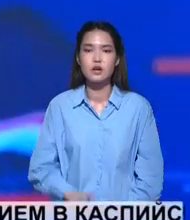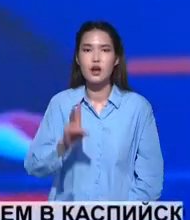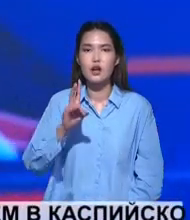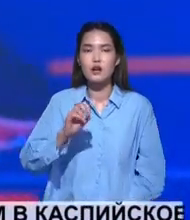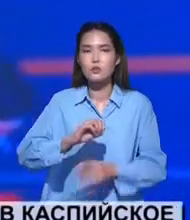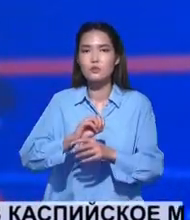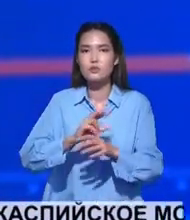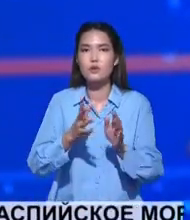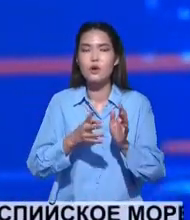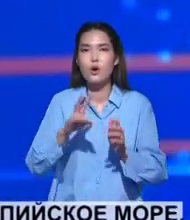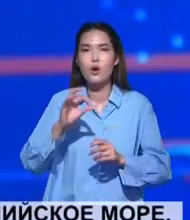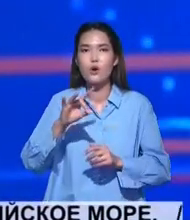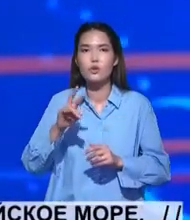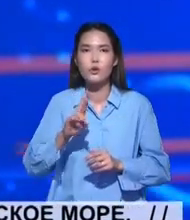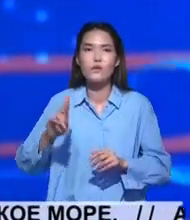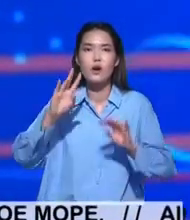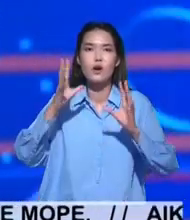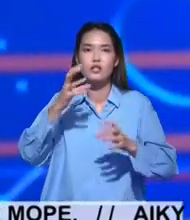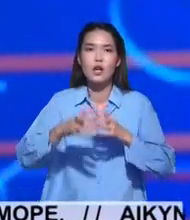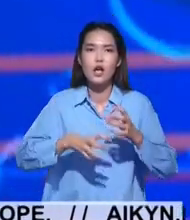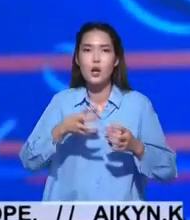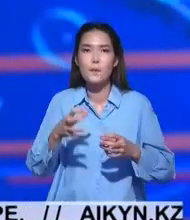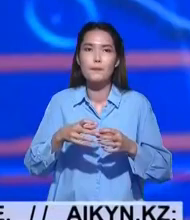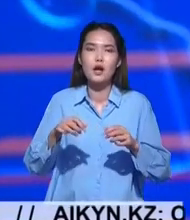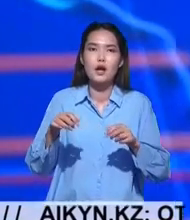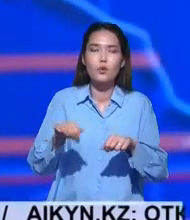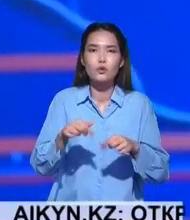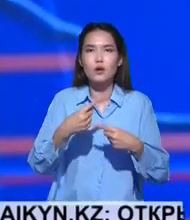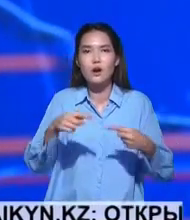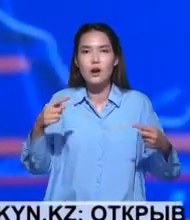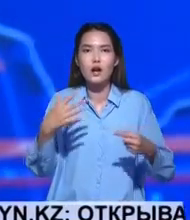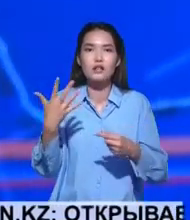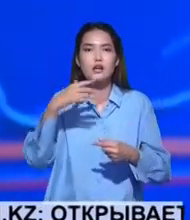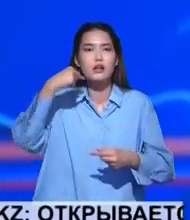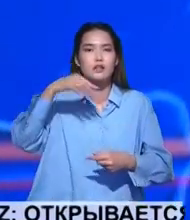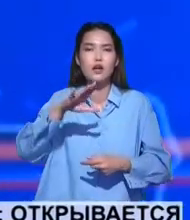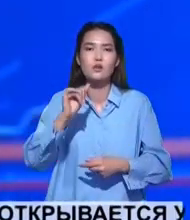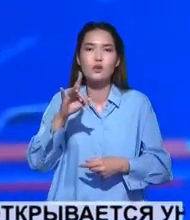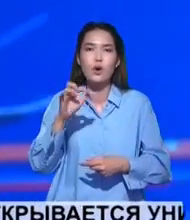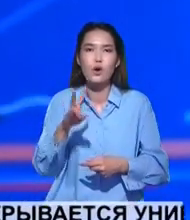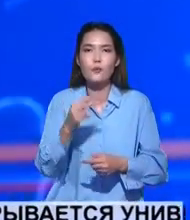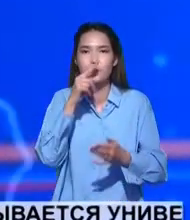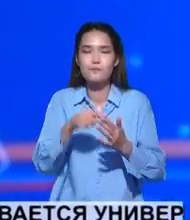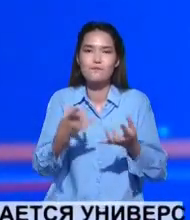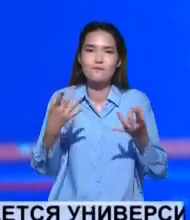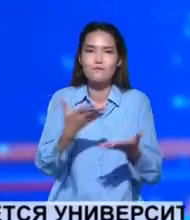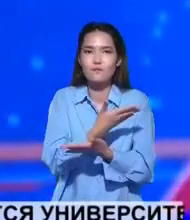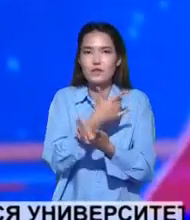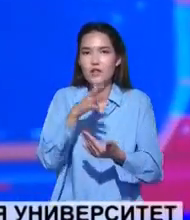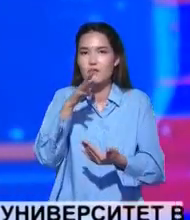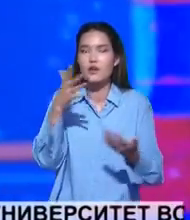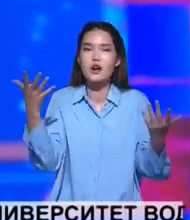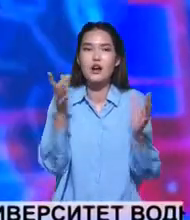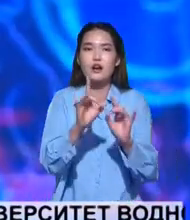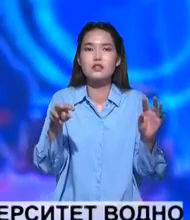Коронавирус, январские события, международная турбулентность. Первая пятилетка президентства Касым-Жомарта Токаева выпала на непростое время. Такое